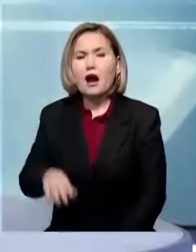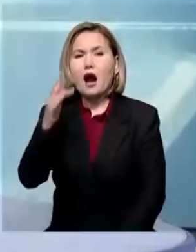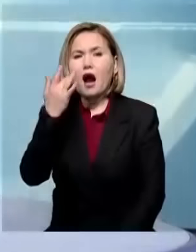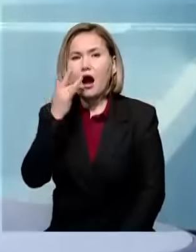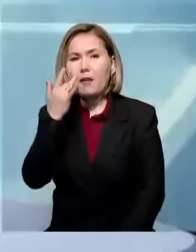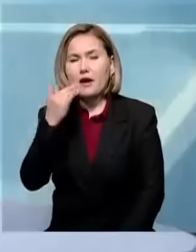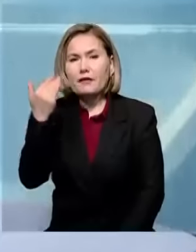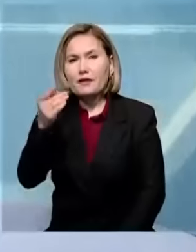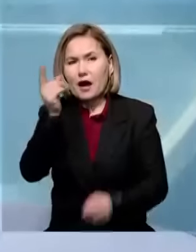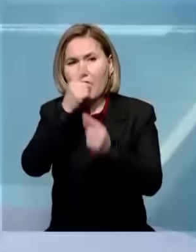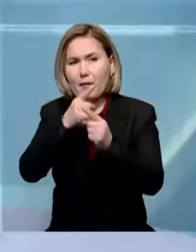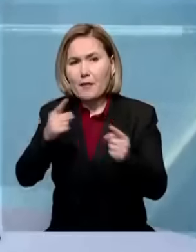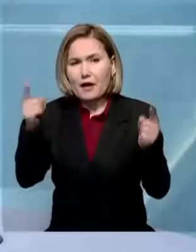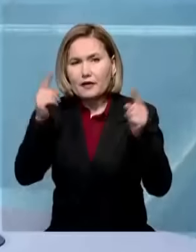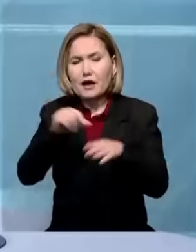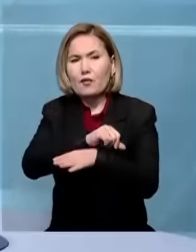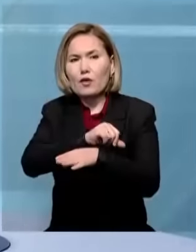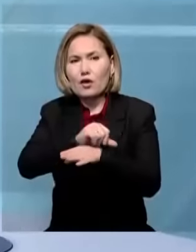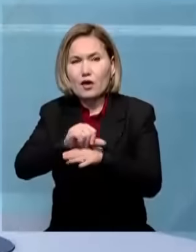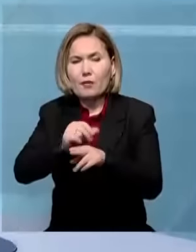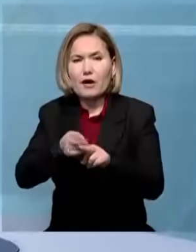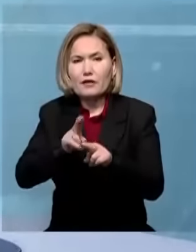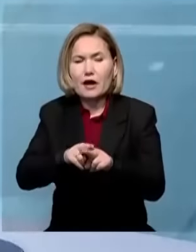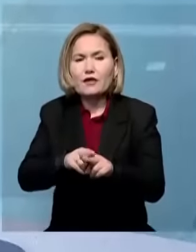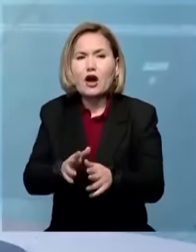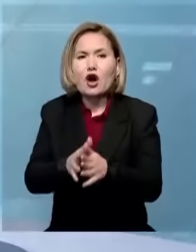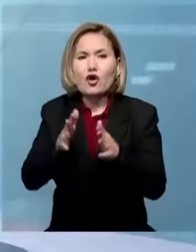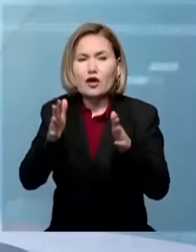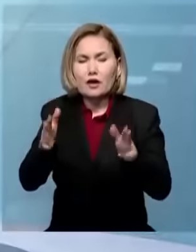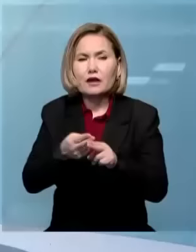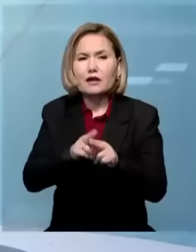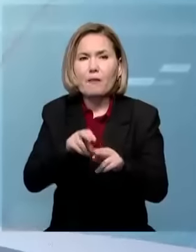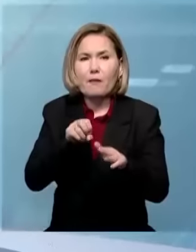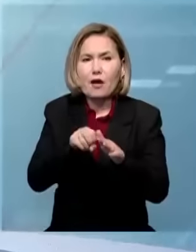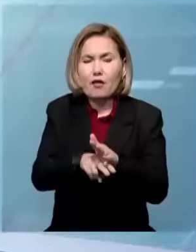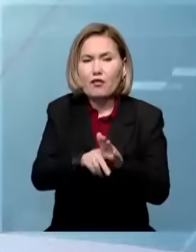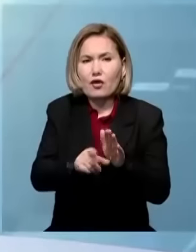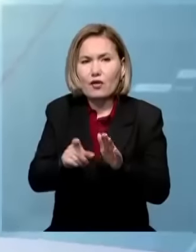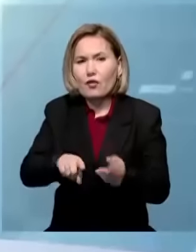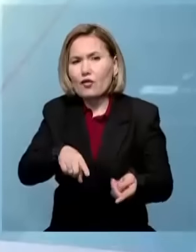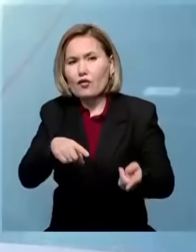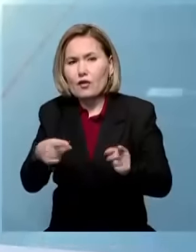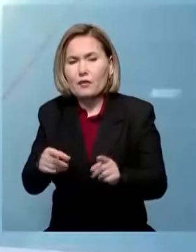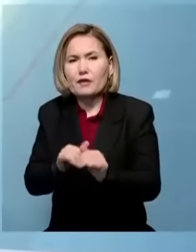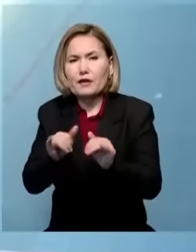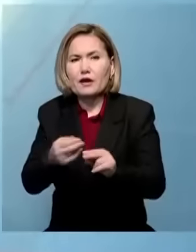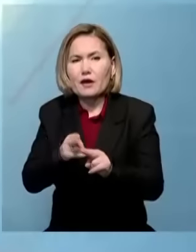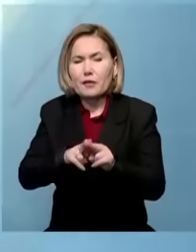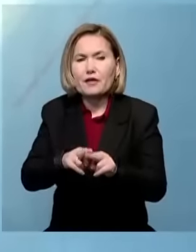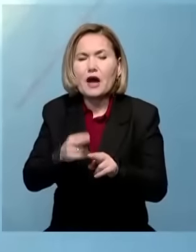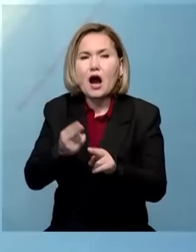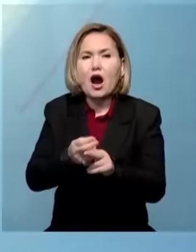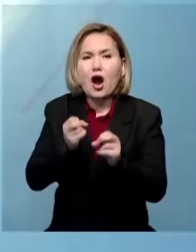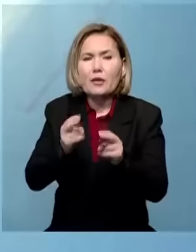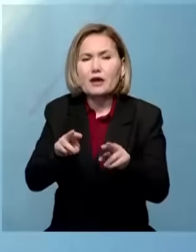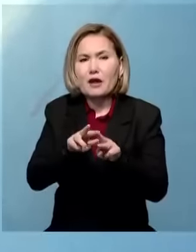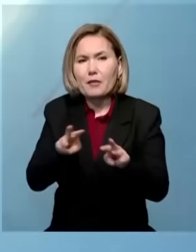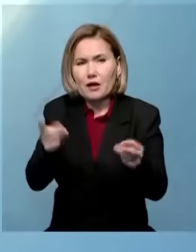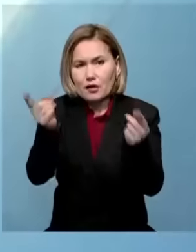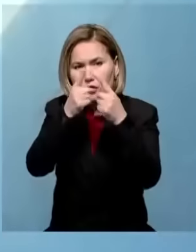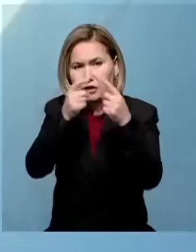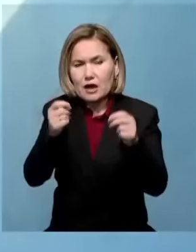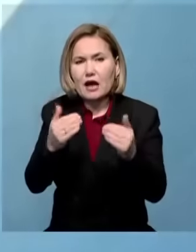Ақш Мексика мен арадағы шекарада бұрын соңды болмаған миграциялық дағдарысты бастан кешіп жатыр. Елдің ішкі қауіпсіздік